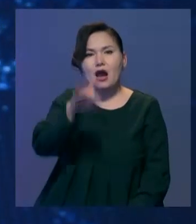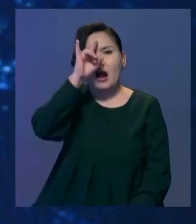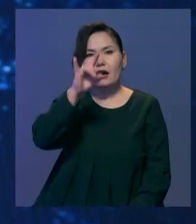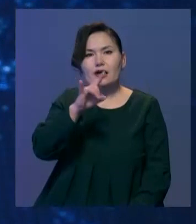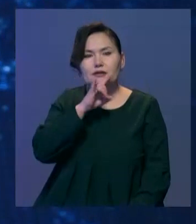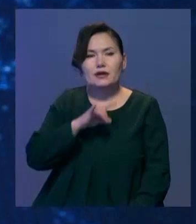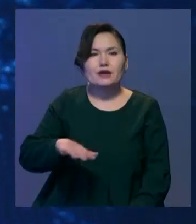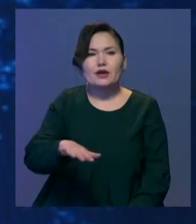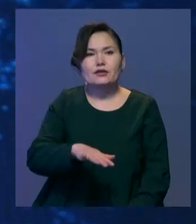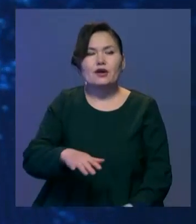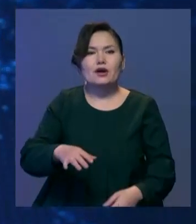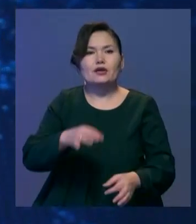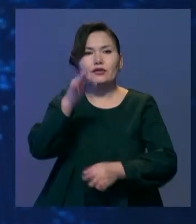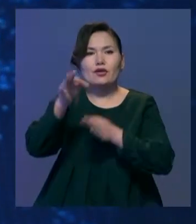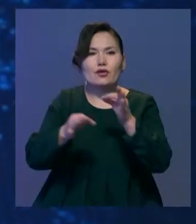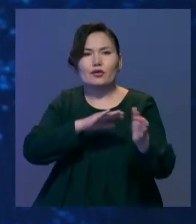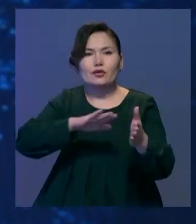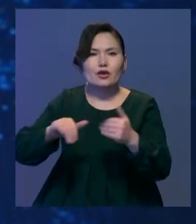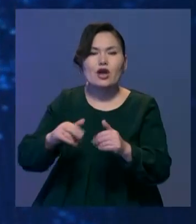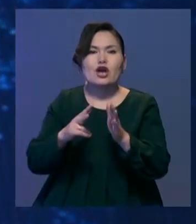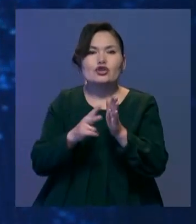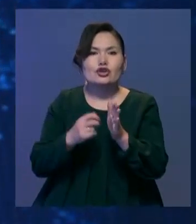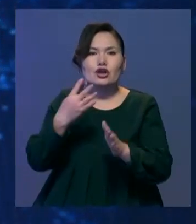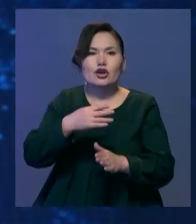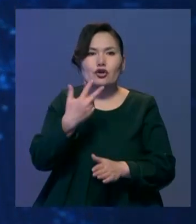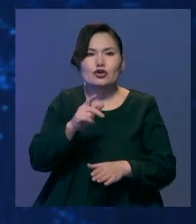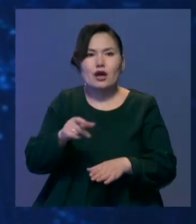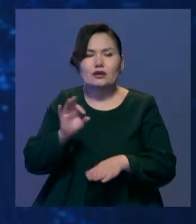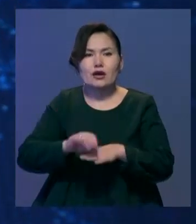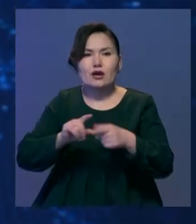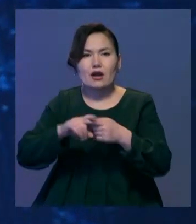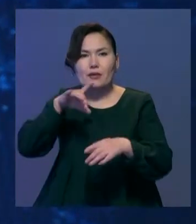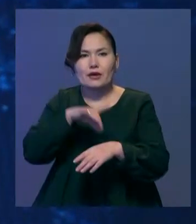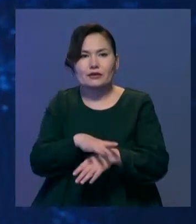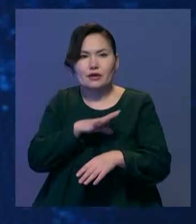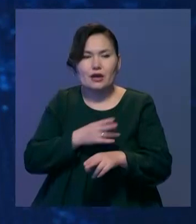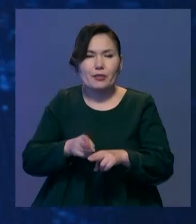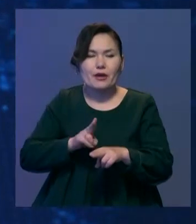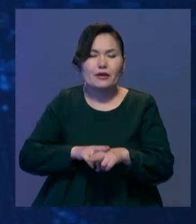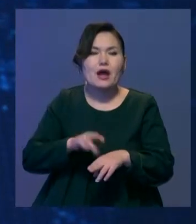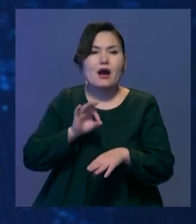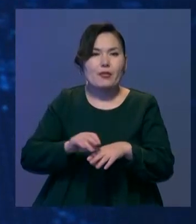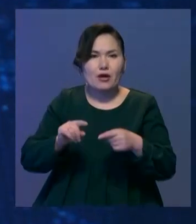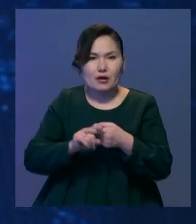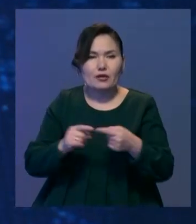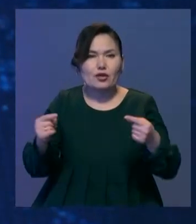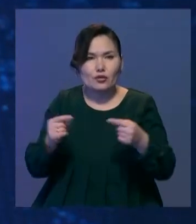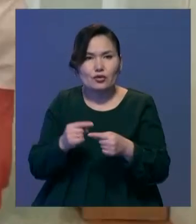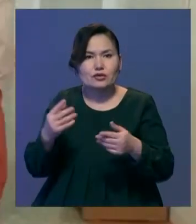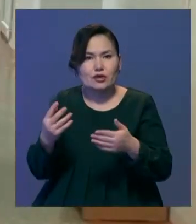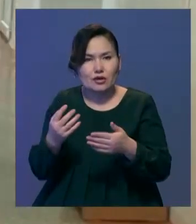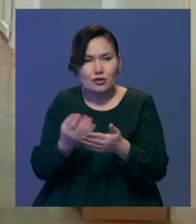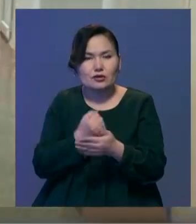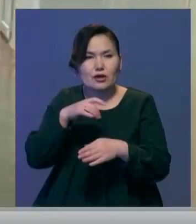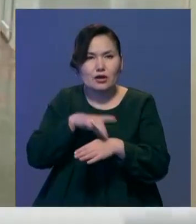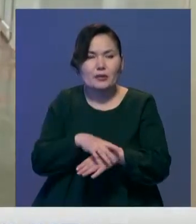Қазақстанда өткен тәулікте 843 адамда коронавирус індеті ПТР арқылы расталып, COVID-пен ауырғаны белгілі болды.